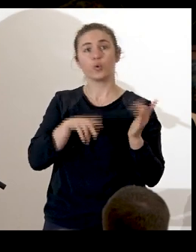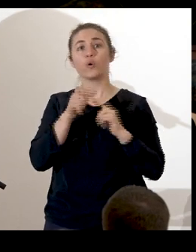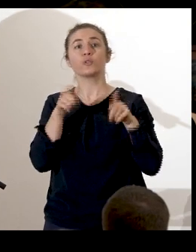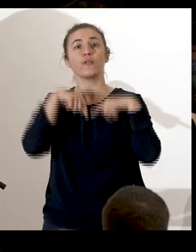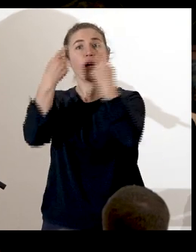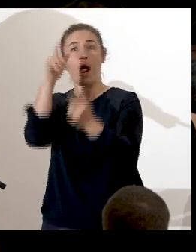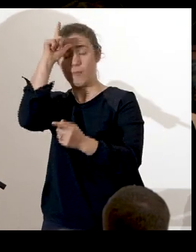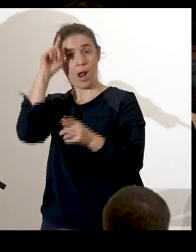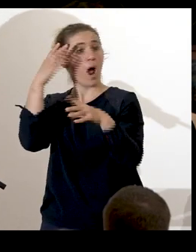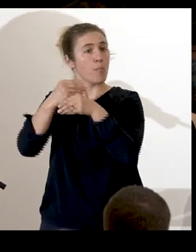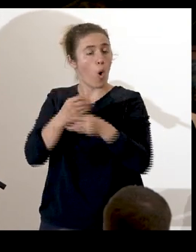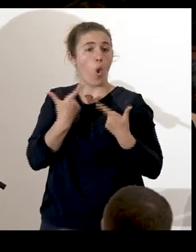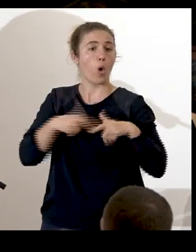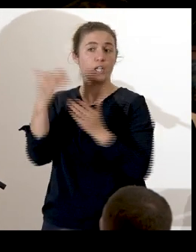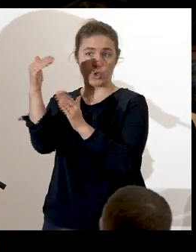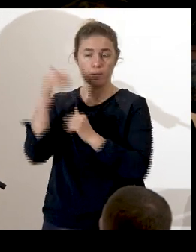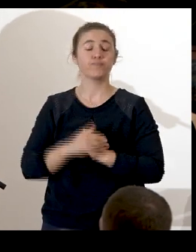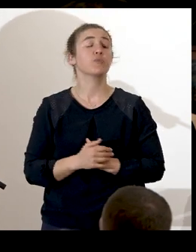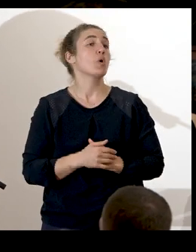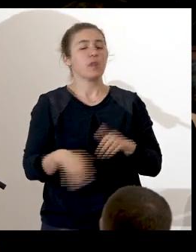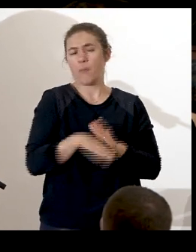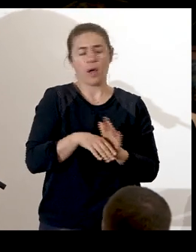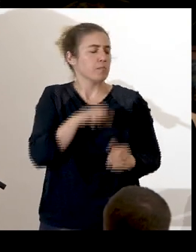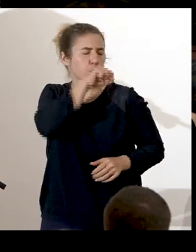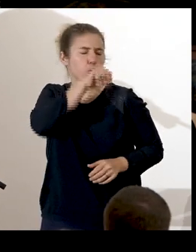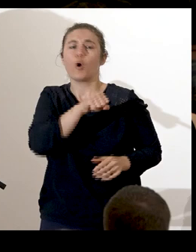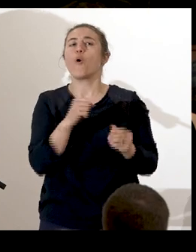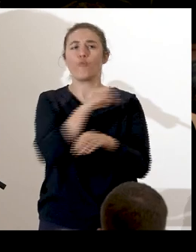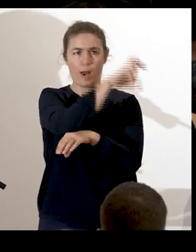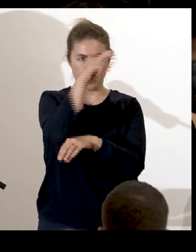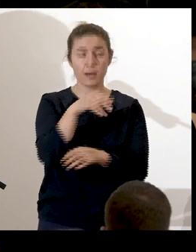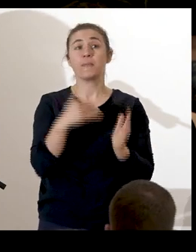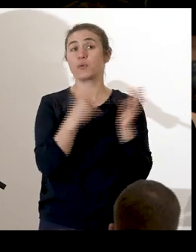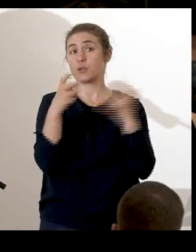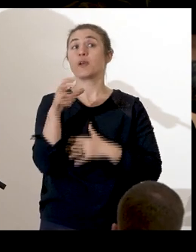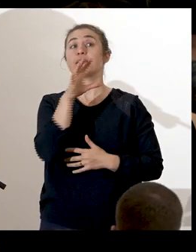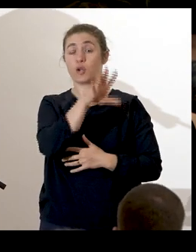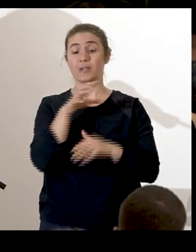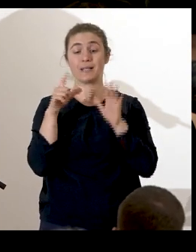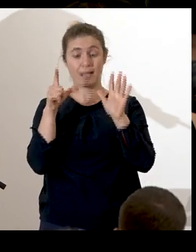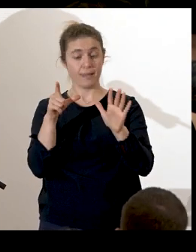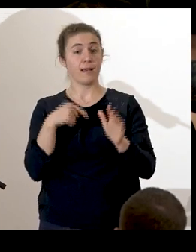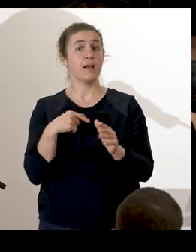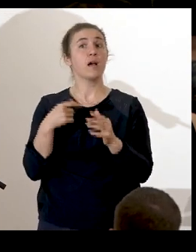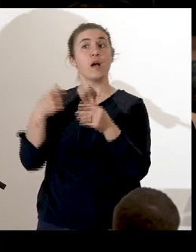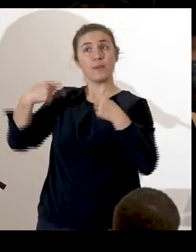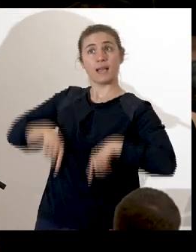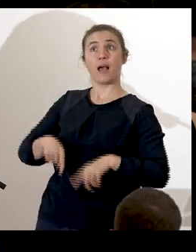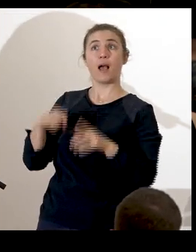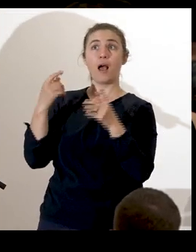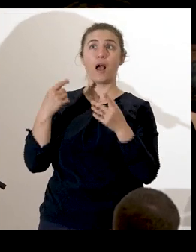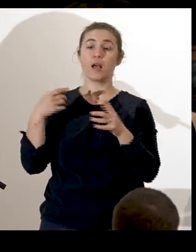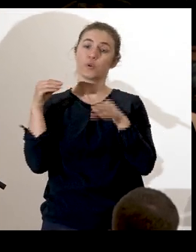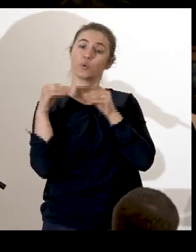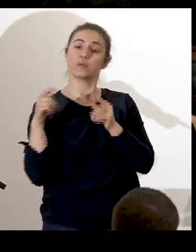étrangères. Il se passionne très tôt pour les voyages et en 1857, il soumet au ministère de l'Instruction publique